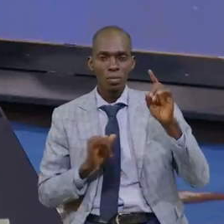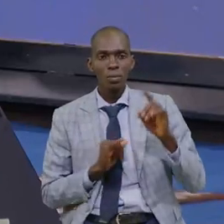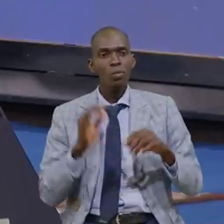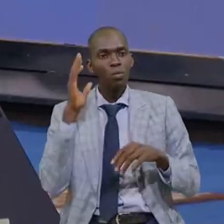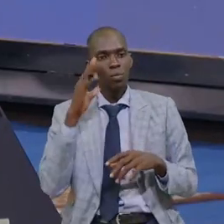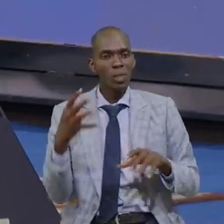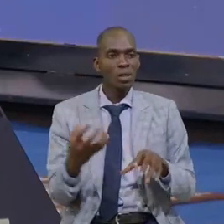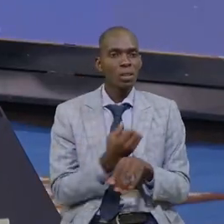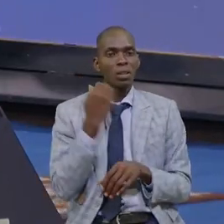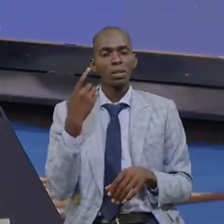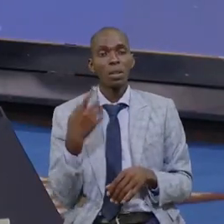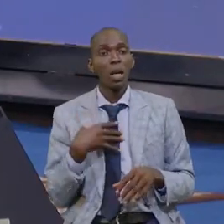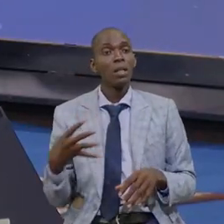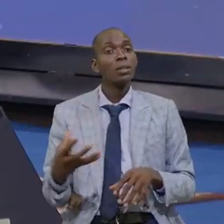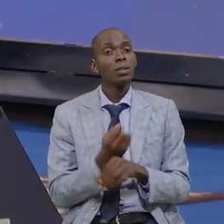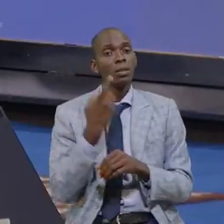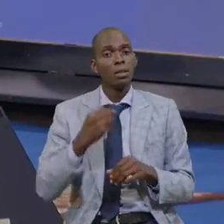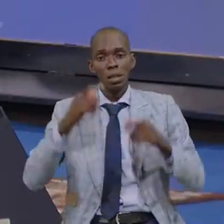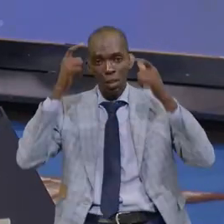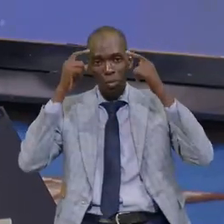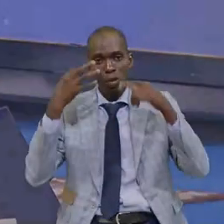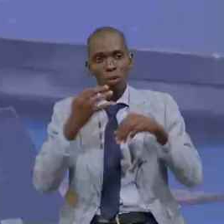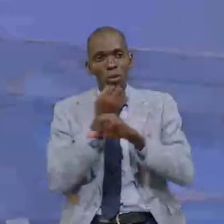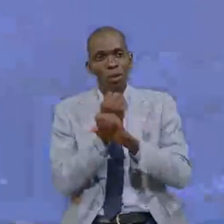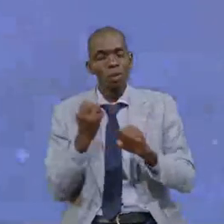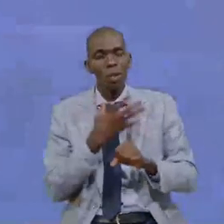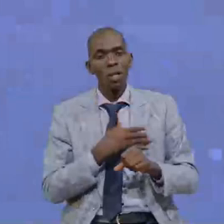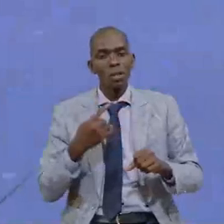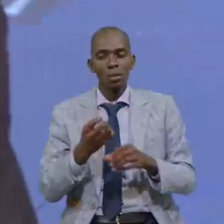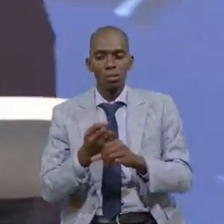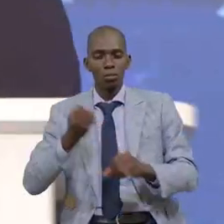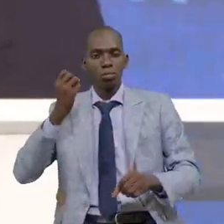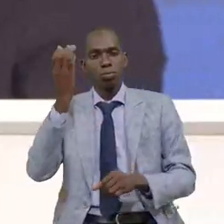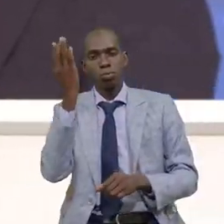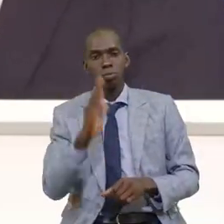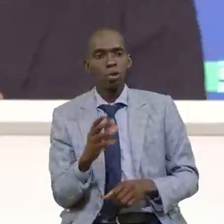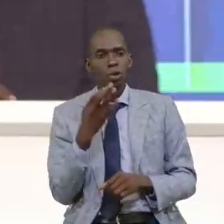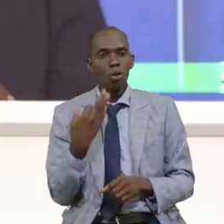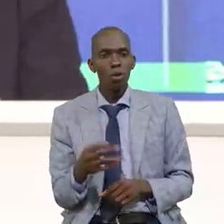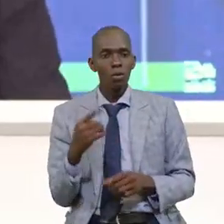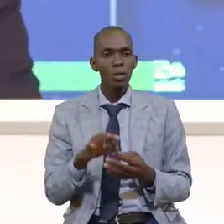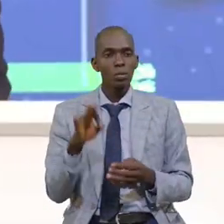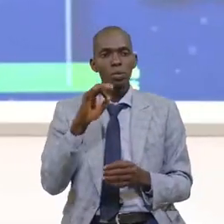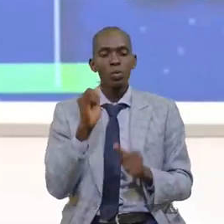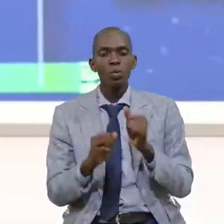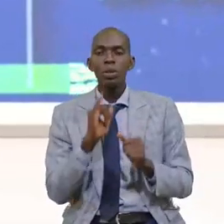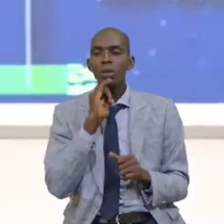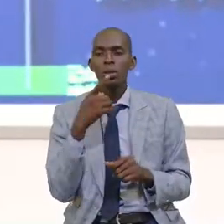du salut et l'épée de l'esprit qui est la parole de